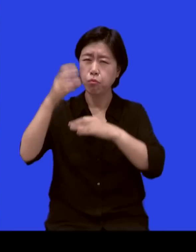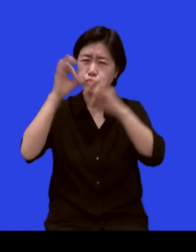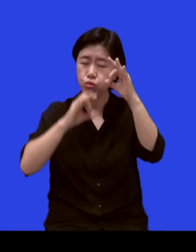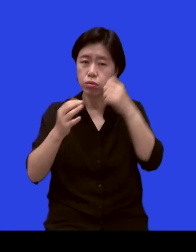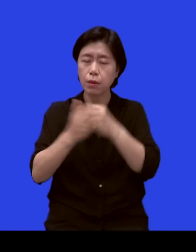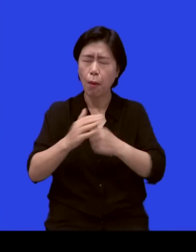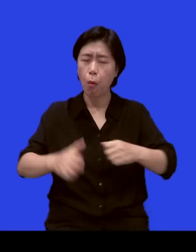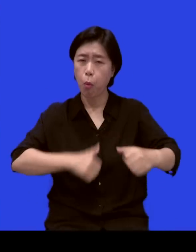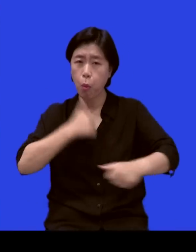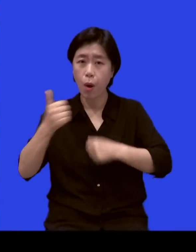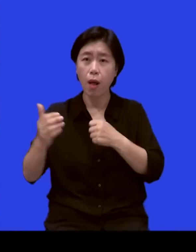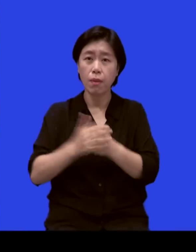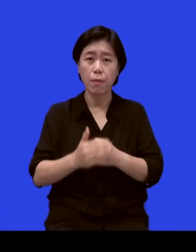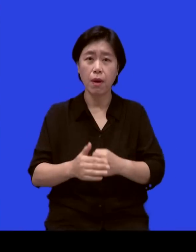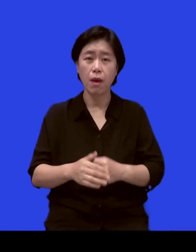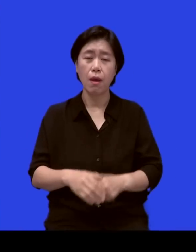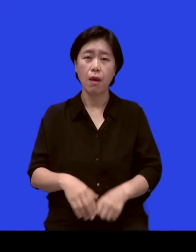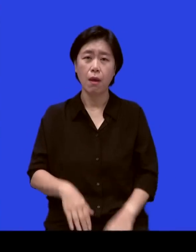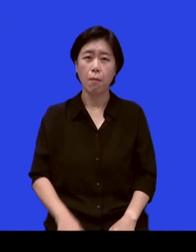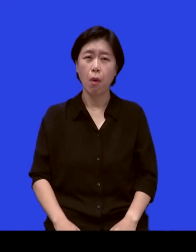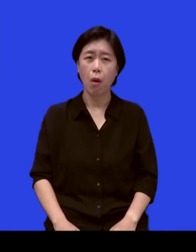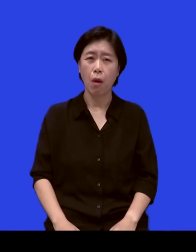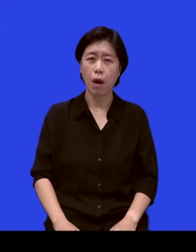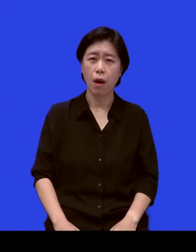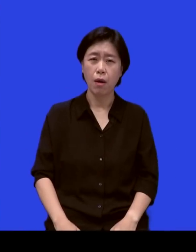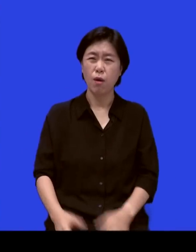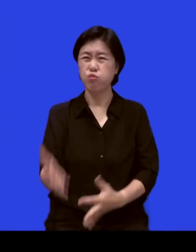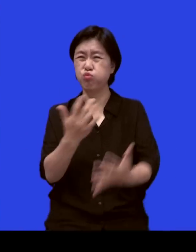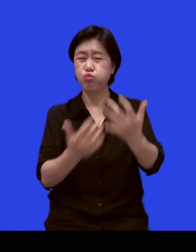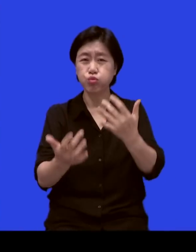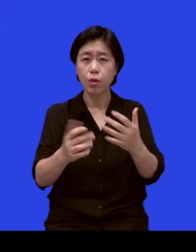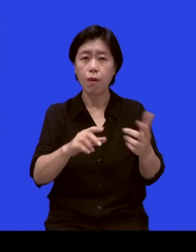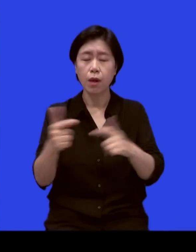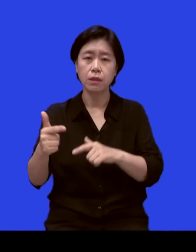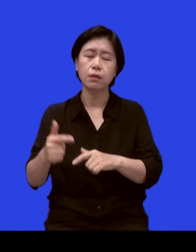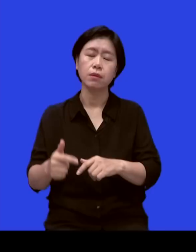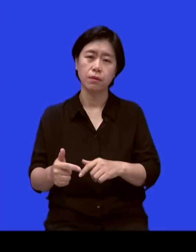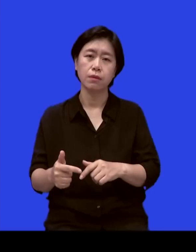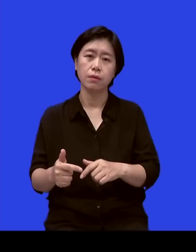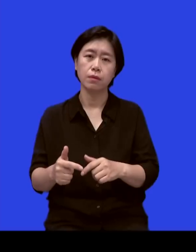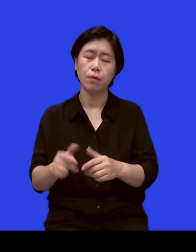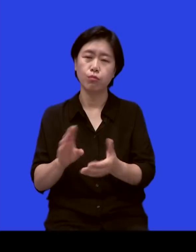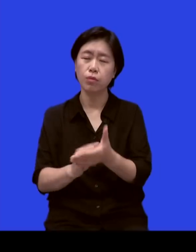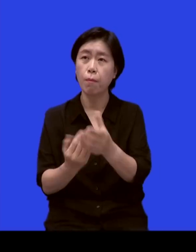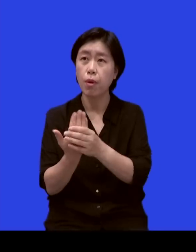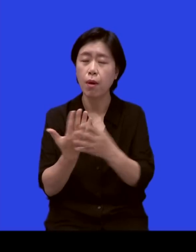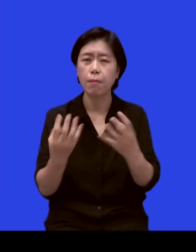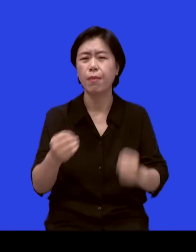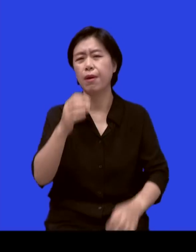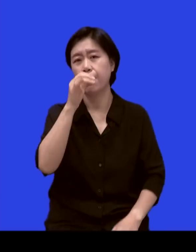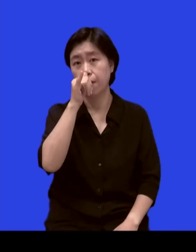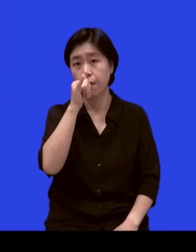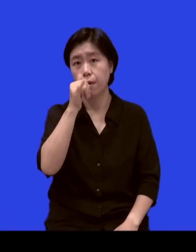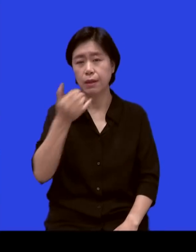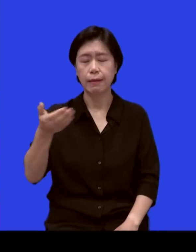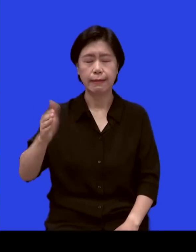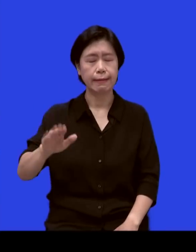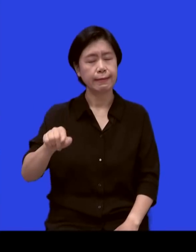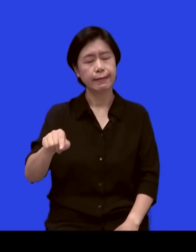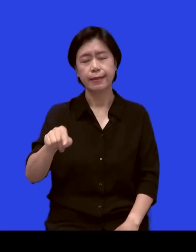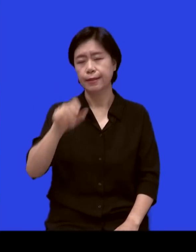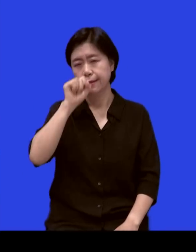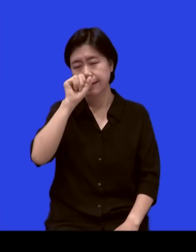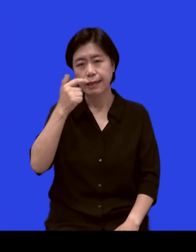뭐 달라지는 네, 게 근데 굳이 우리가 달라지는 게 본인들만 처벌받죠. 거룩하게 합시다. 그냥 기도하자고. 병원